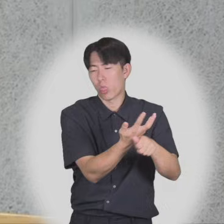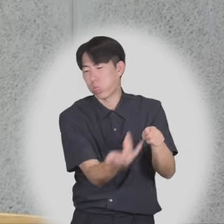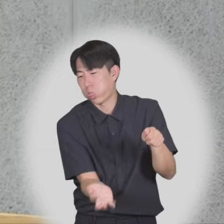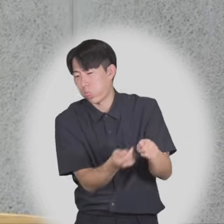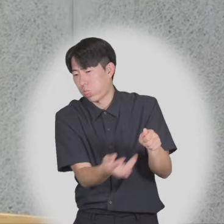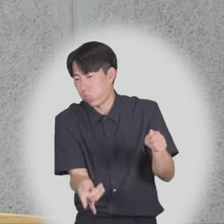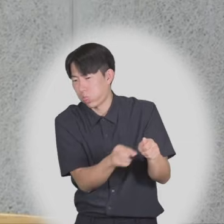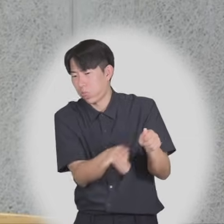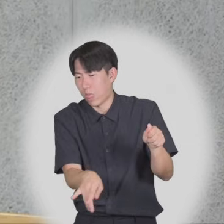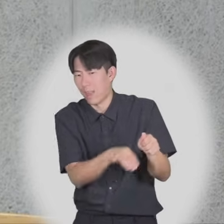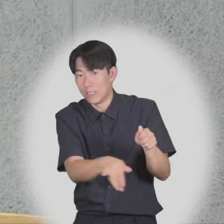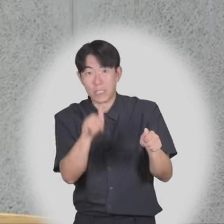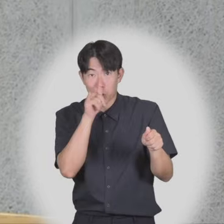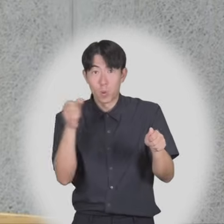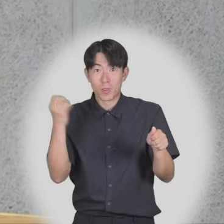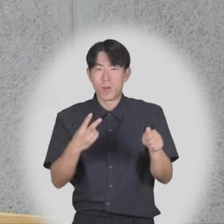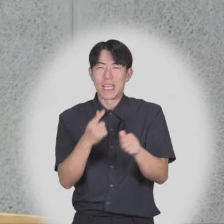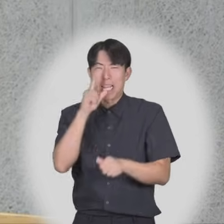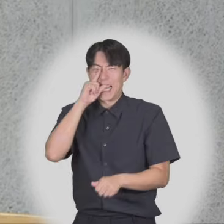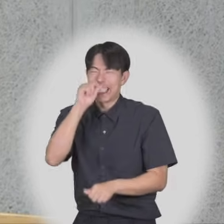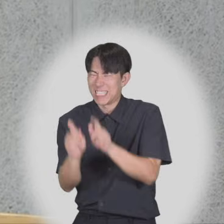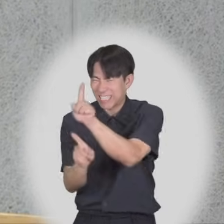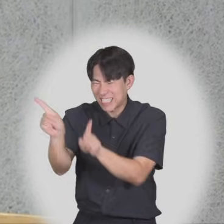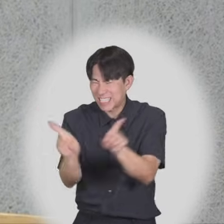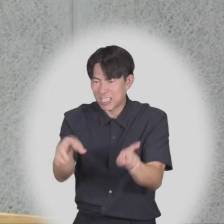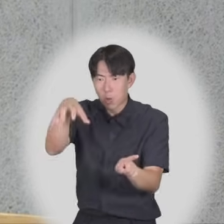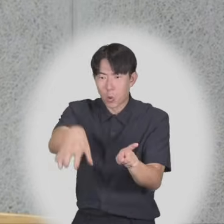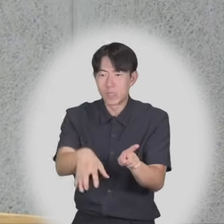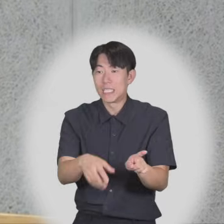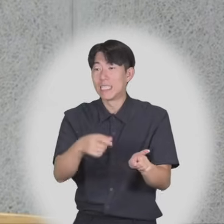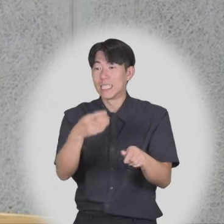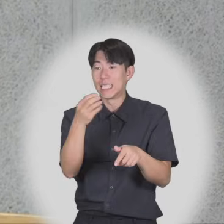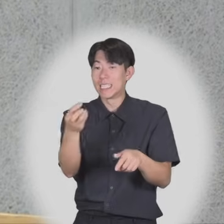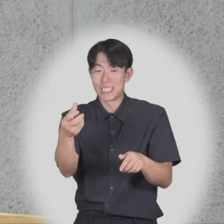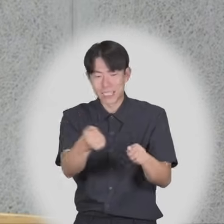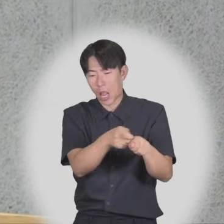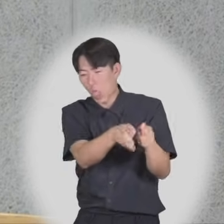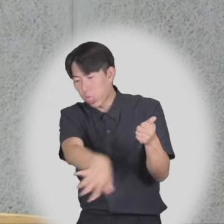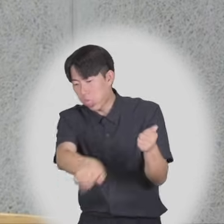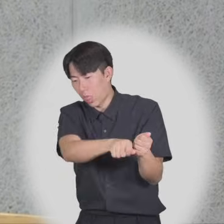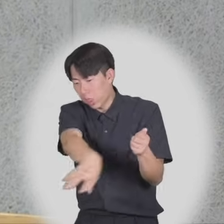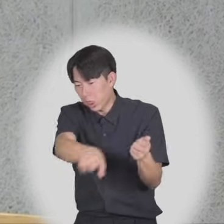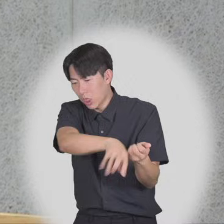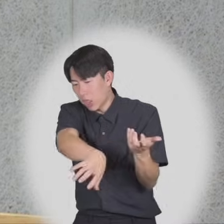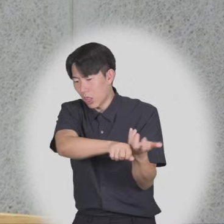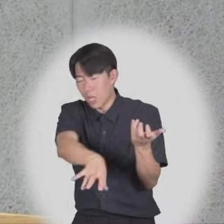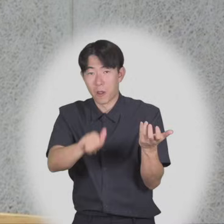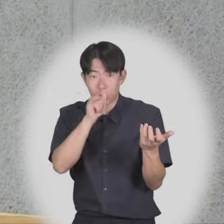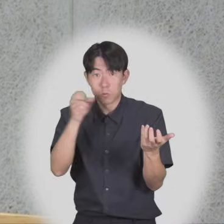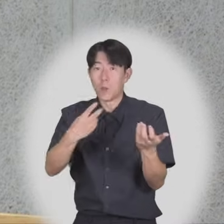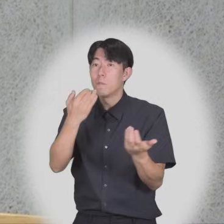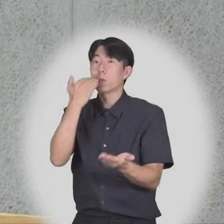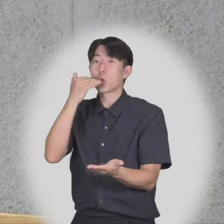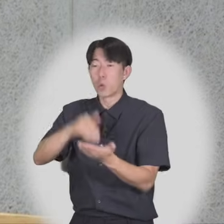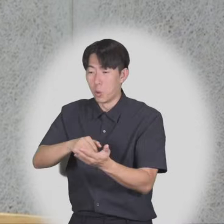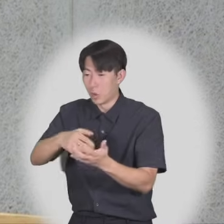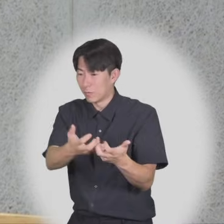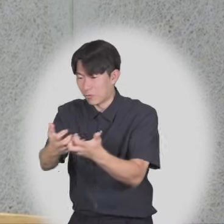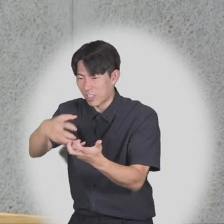사이에도 이제 씨가 떨어질 수도 있고요. 또 이제 돌짝밭에도 이제 떨어질 수도 있고, 또 더러는